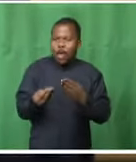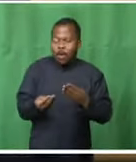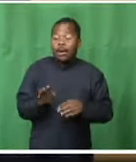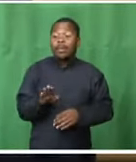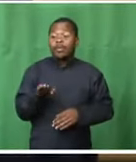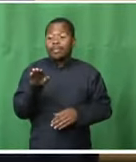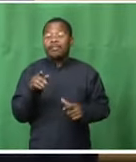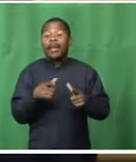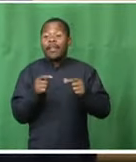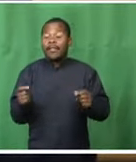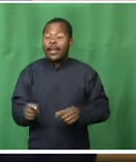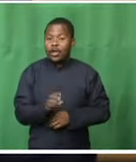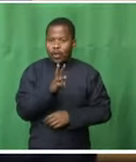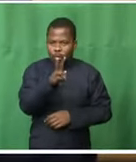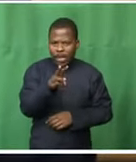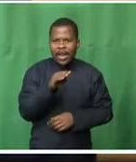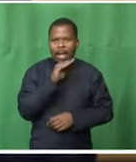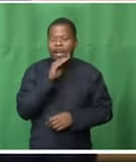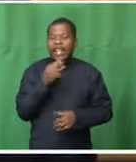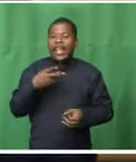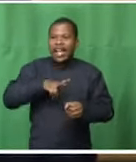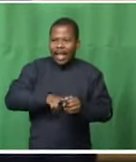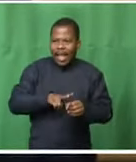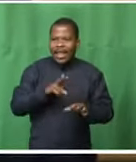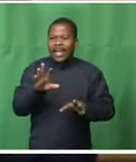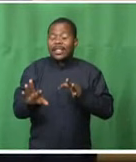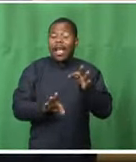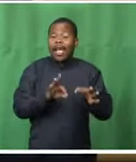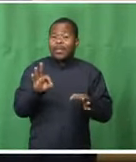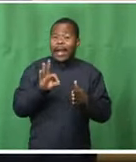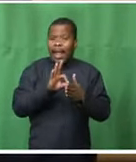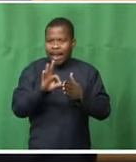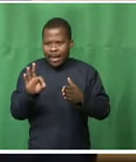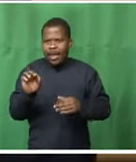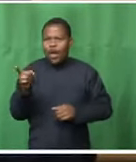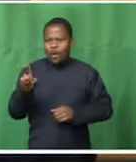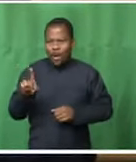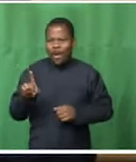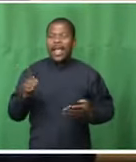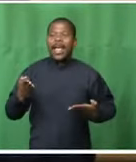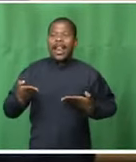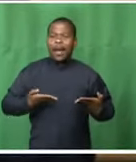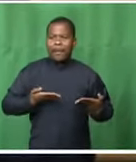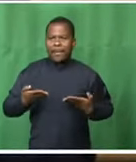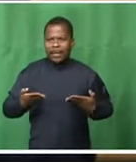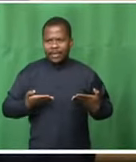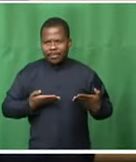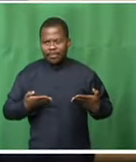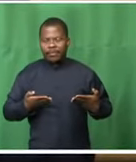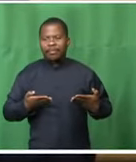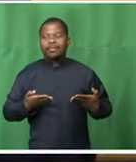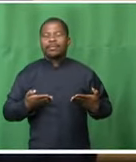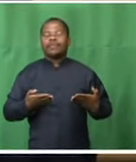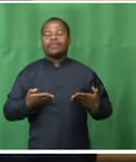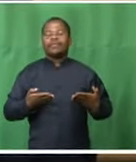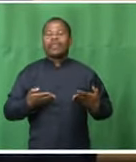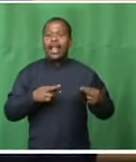mathuthu ebtawuphela so sasho ukuthi ke inkampani yethu ye regulator